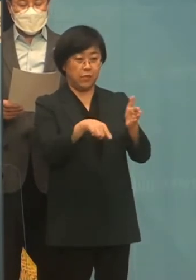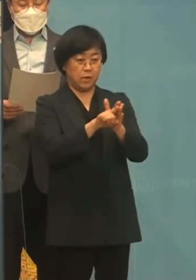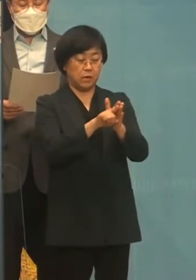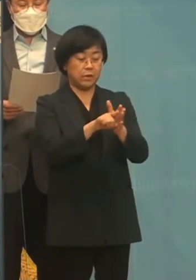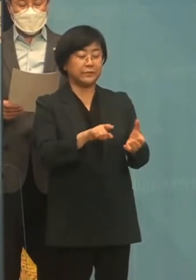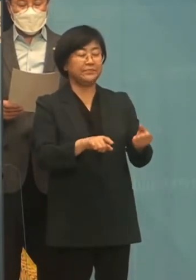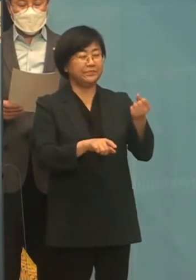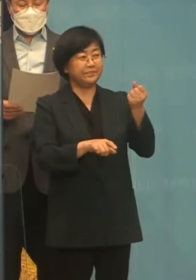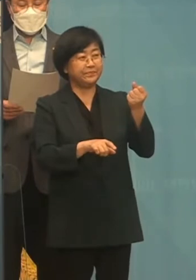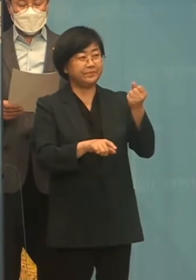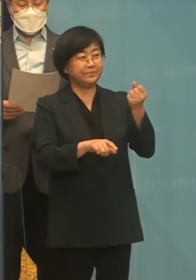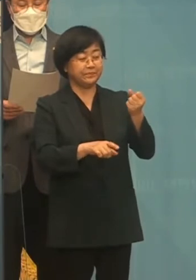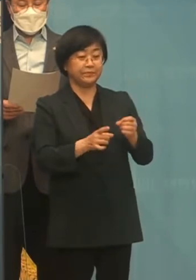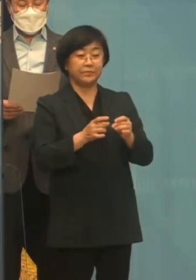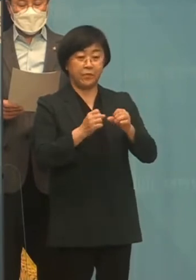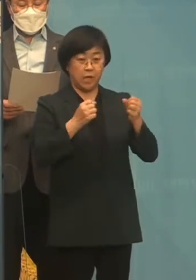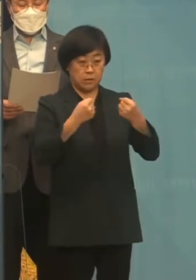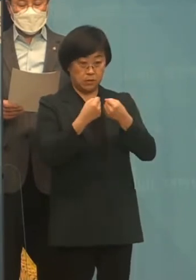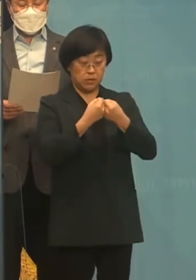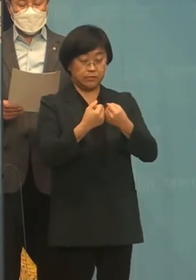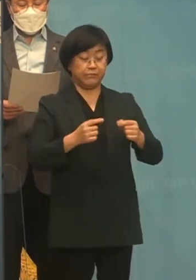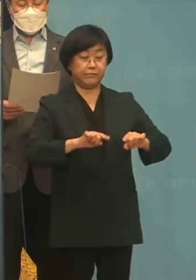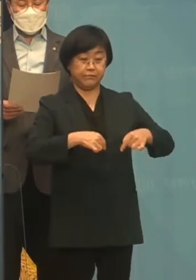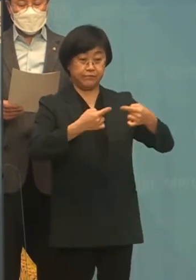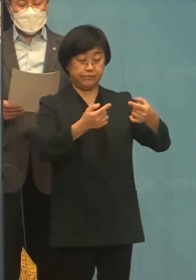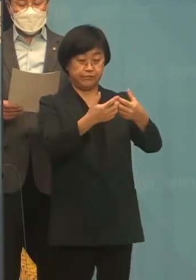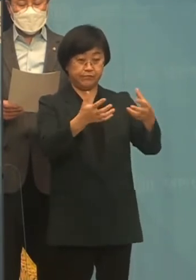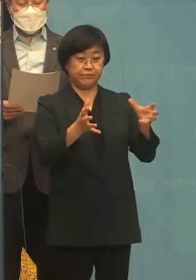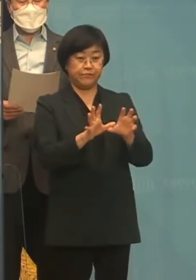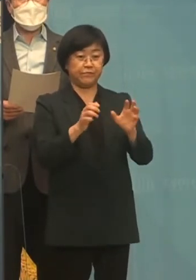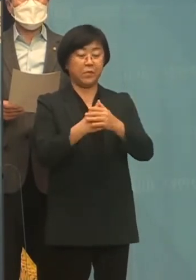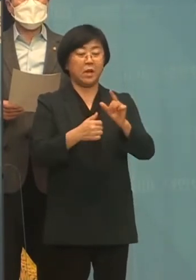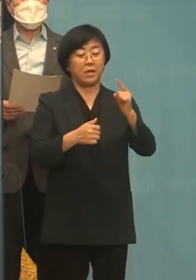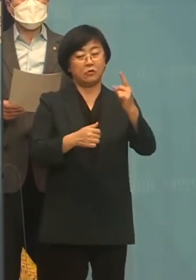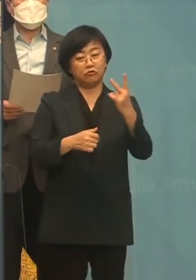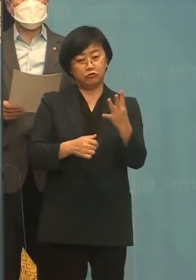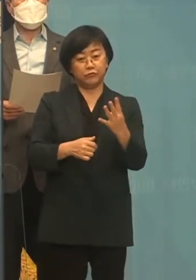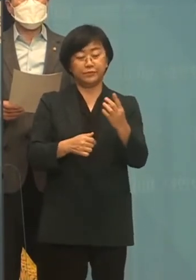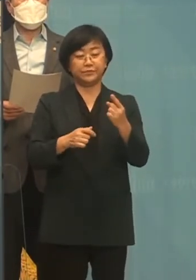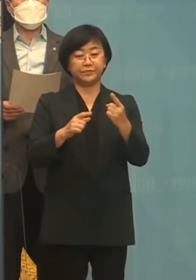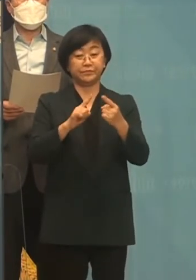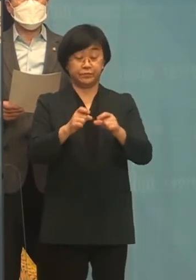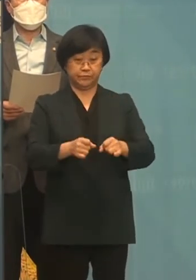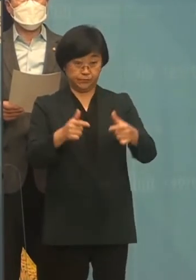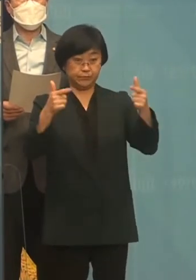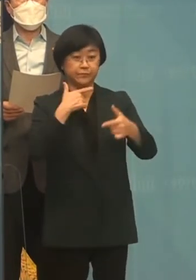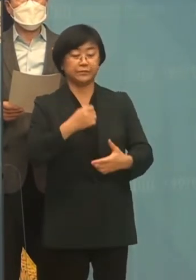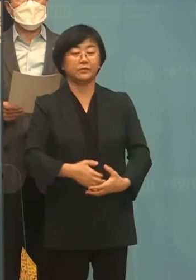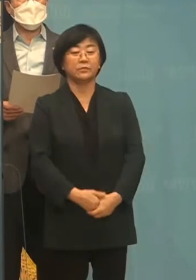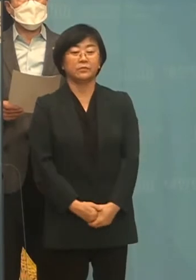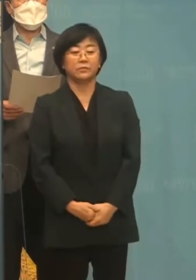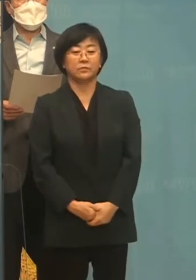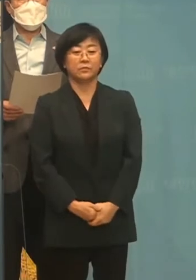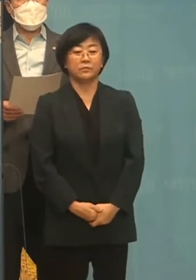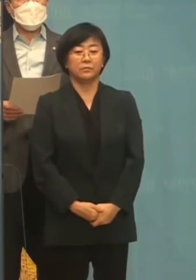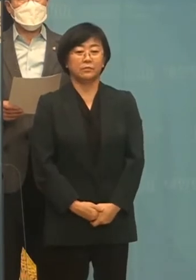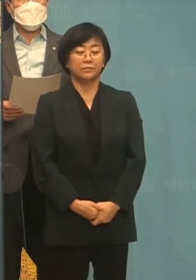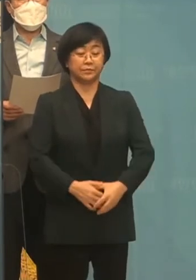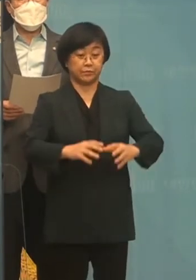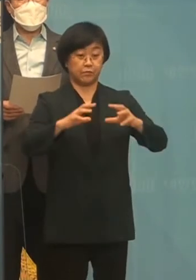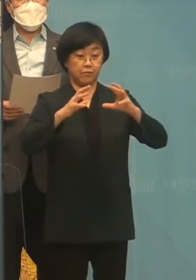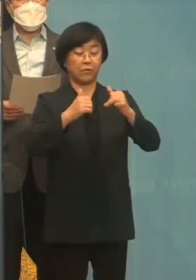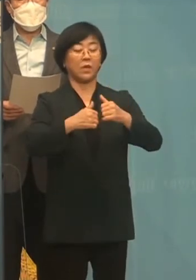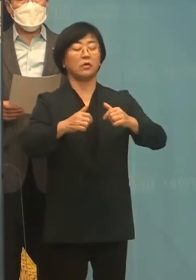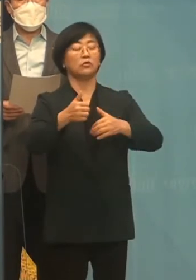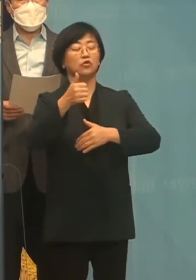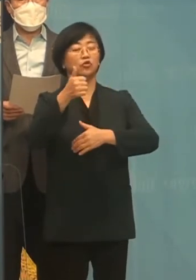싸우겠습니다. 함께하는 의원과 당원이 하나, 둘 더 늘어나기를 바랍니다. 국가의